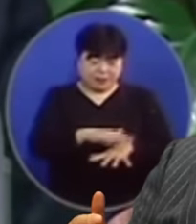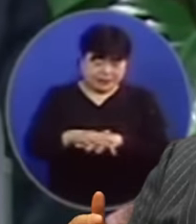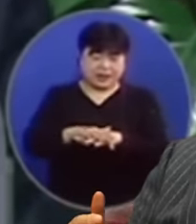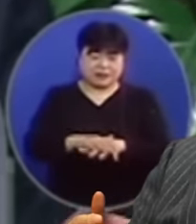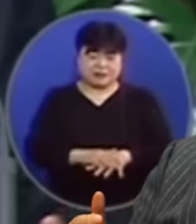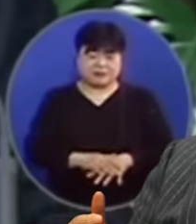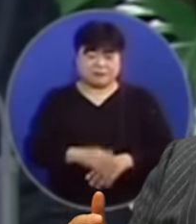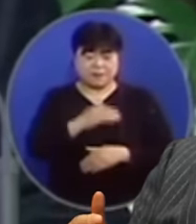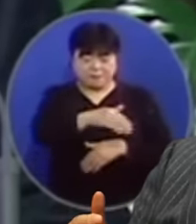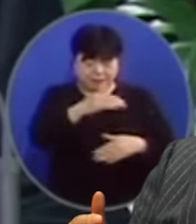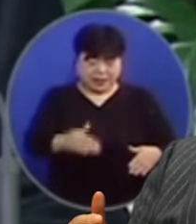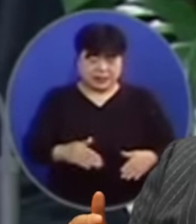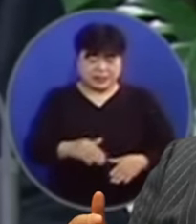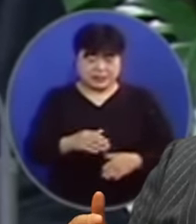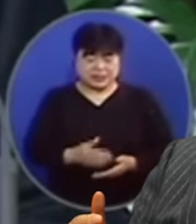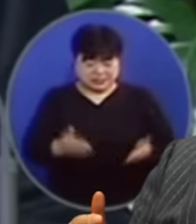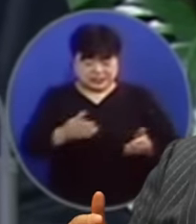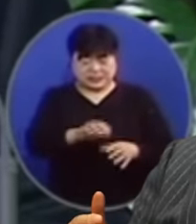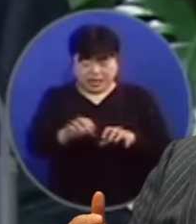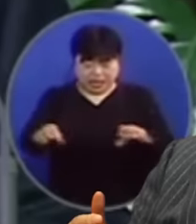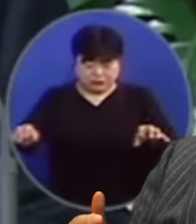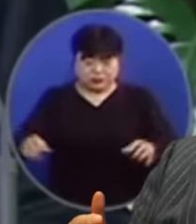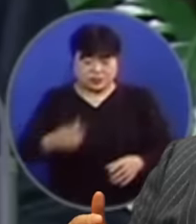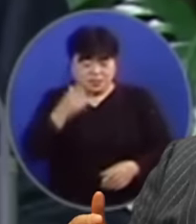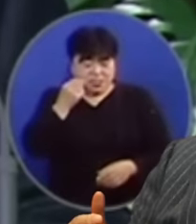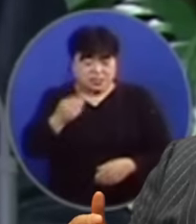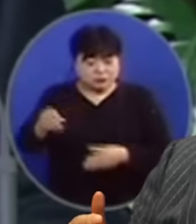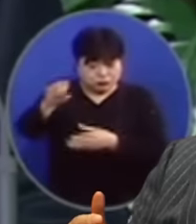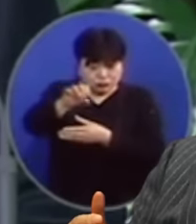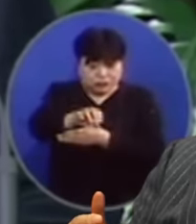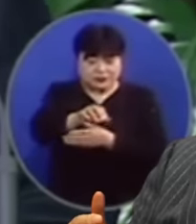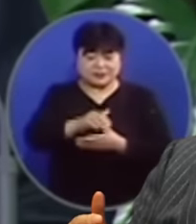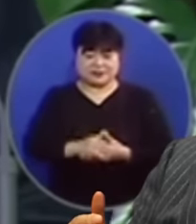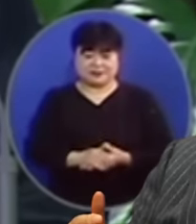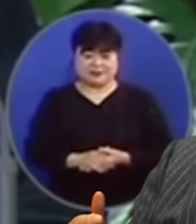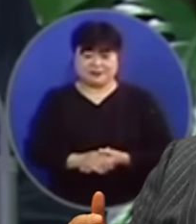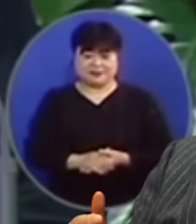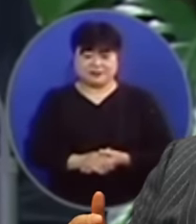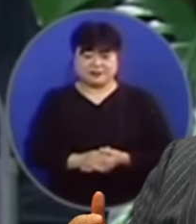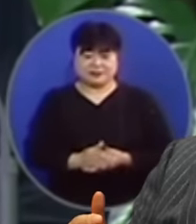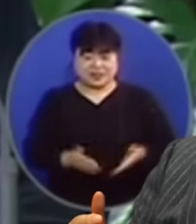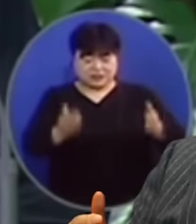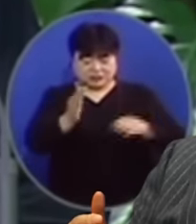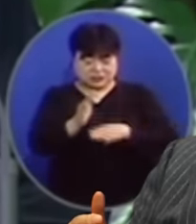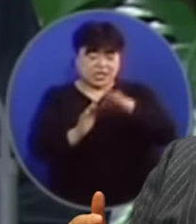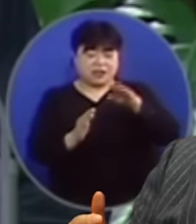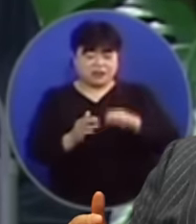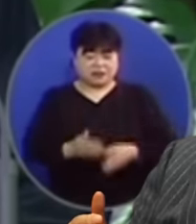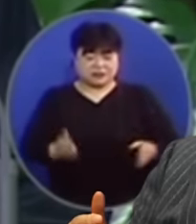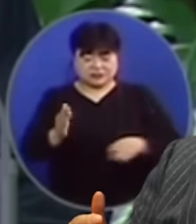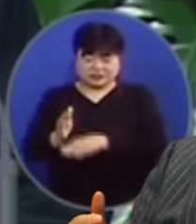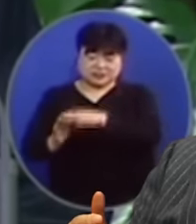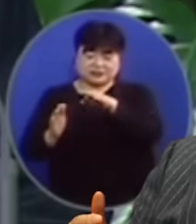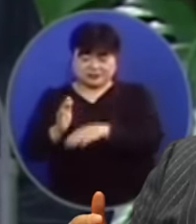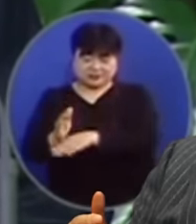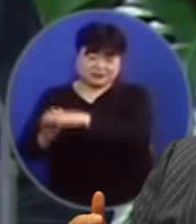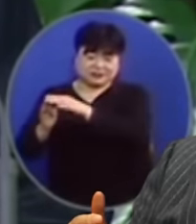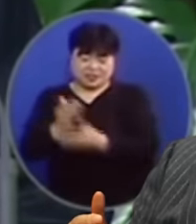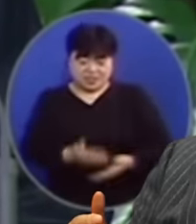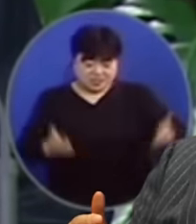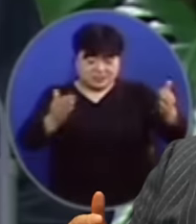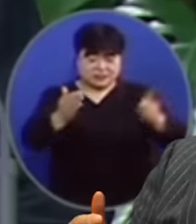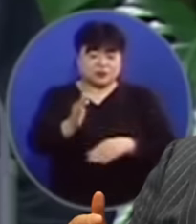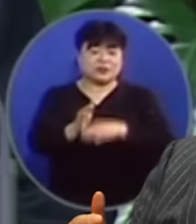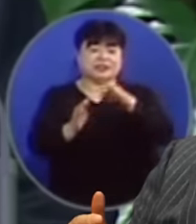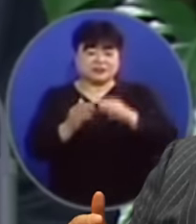다 갖다 놓고 기름을 붓는데 아, 한 그릇에 가득 차니까 또 다른 그릇 가져오고 다른 그릇에 가득